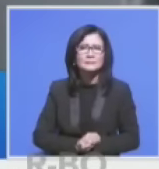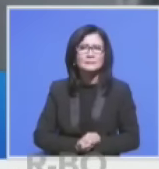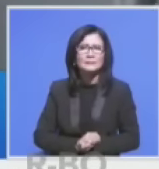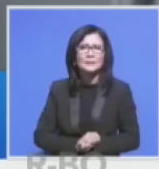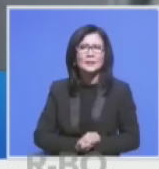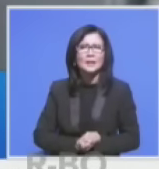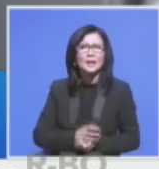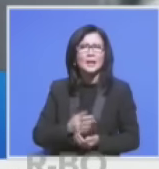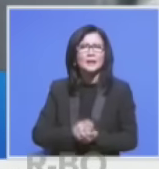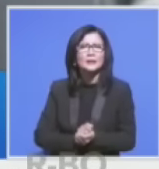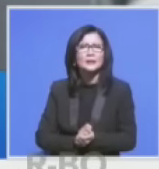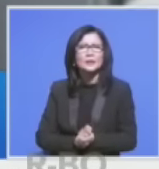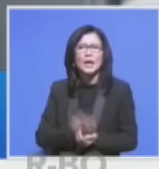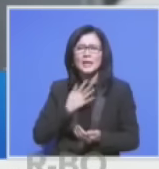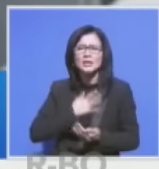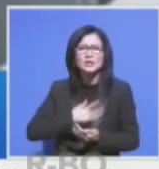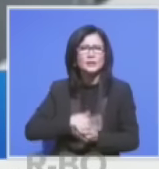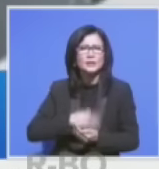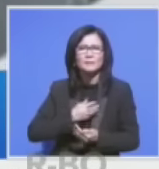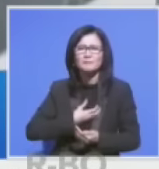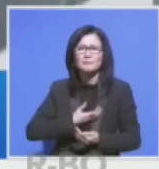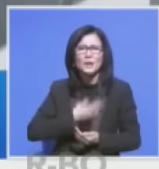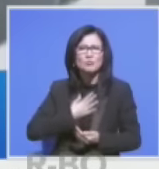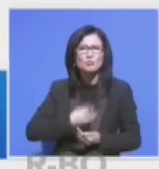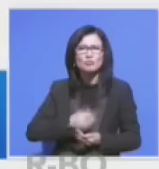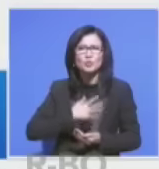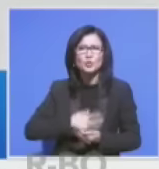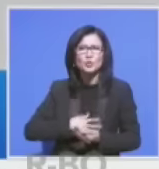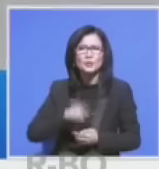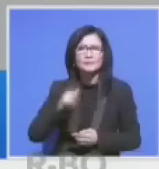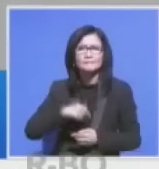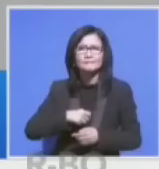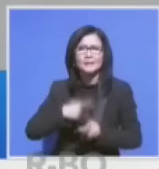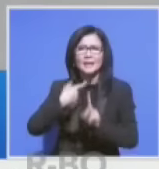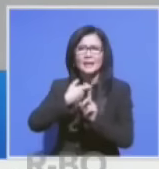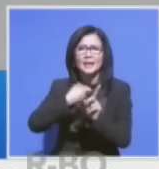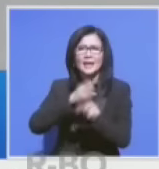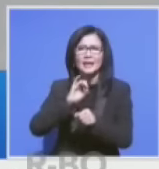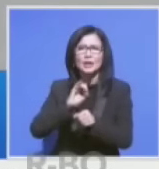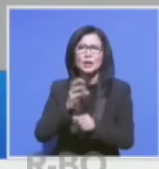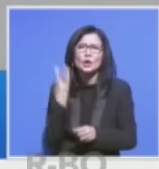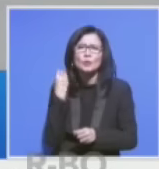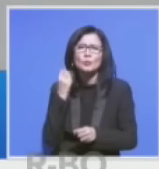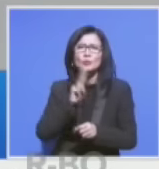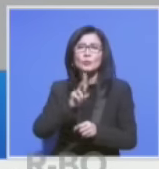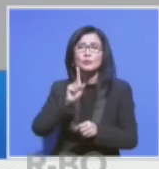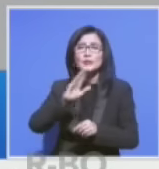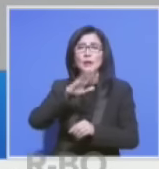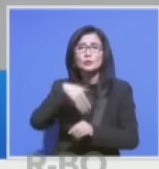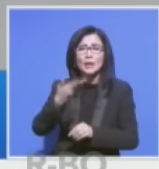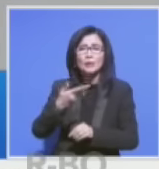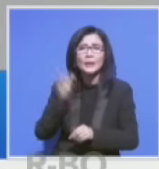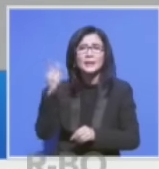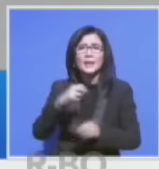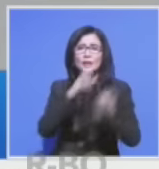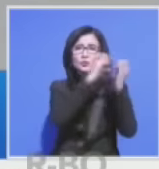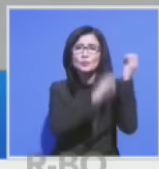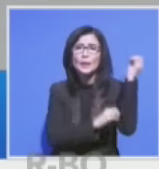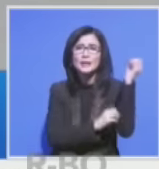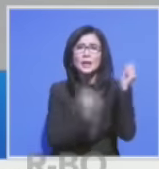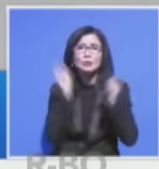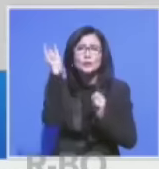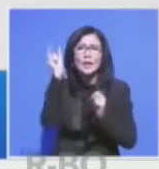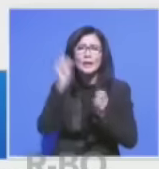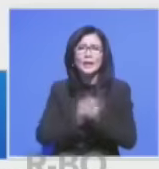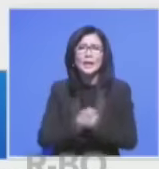Nasib buruk tenaga kerja Indonesia di luar negeri kali ini menimpa Adelina, TKI berusia 21 tahun asal Sumatera Utara. Adelina